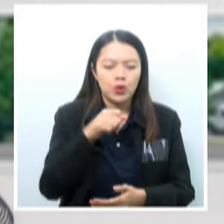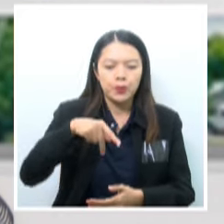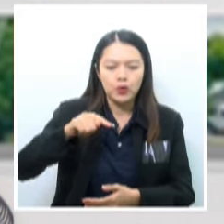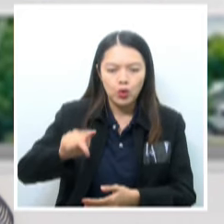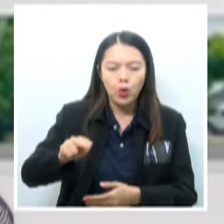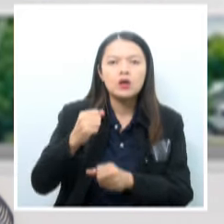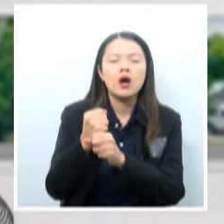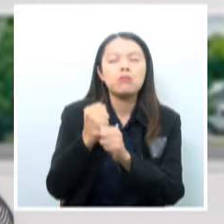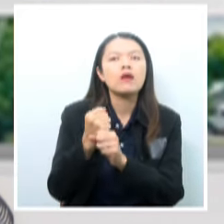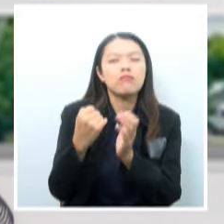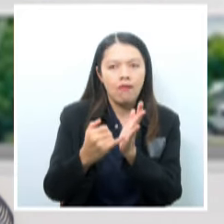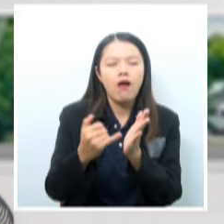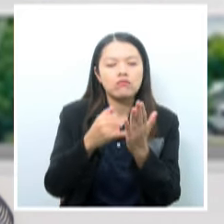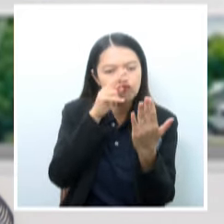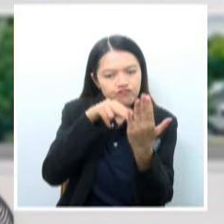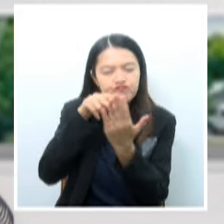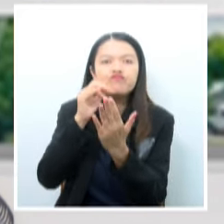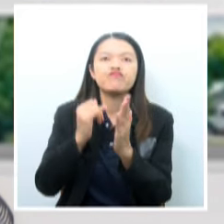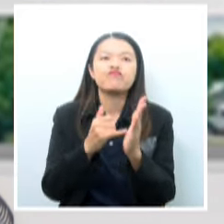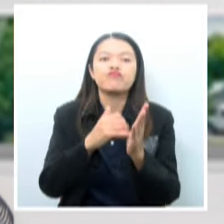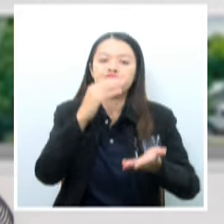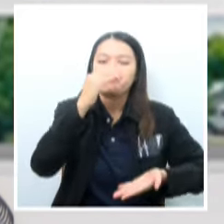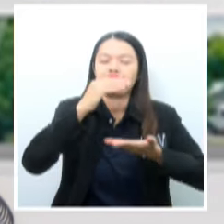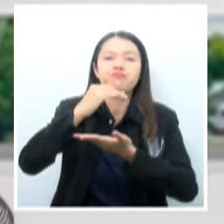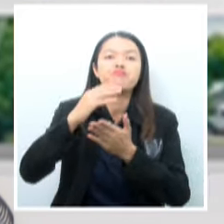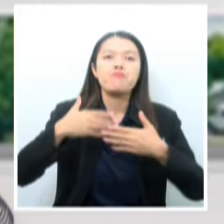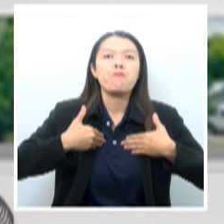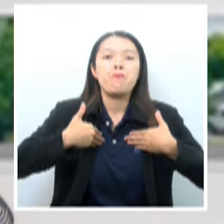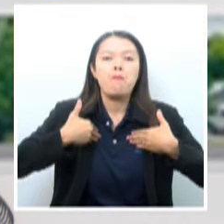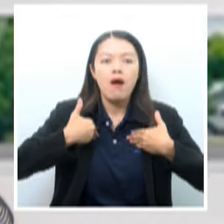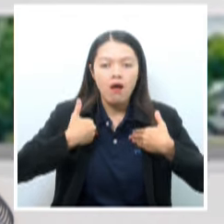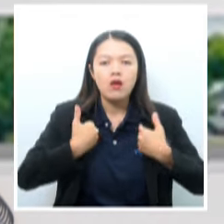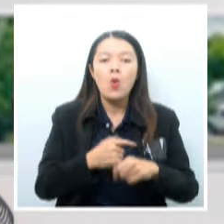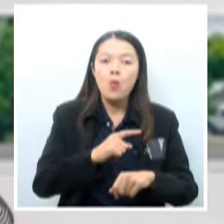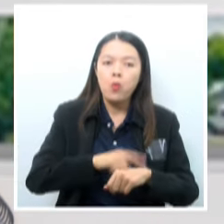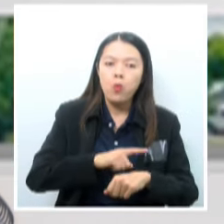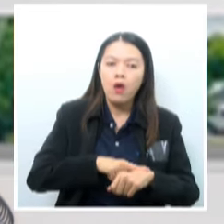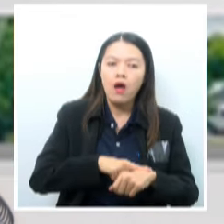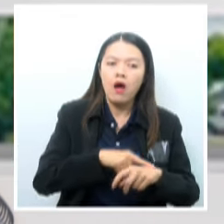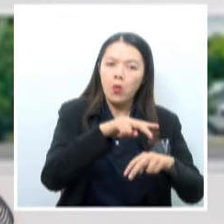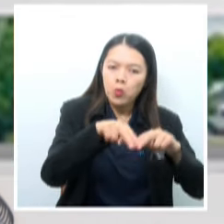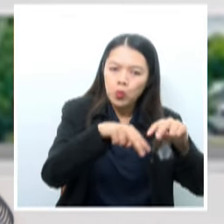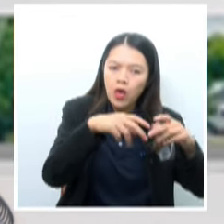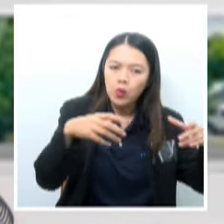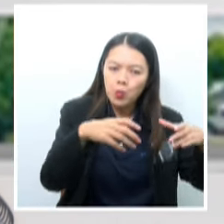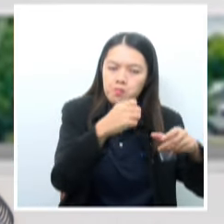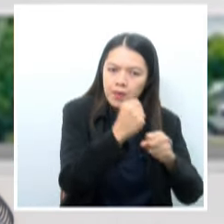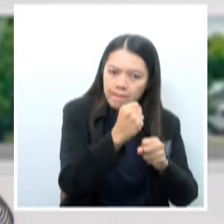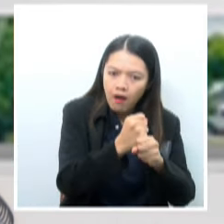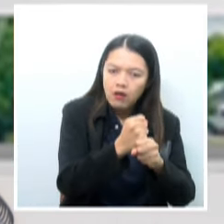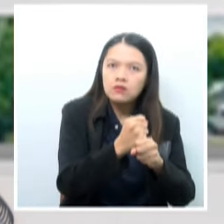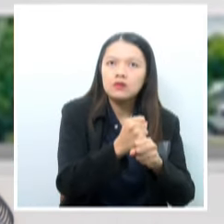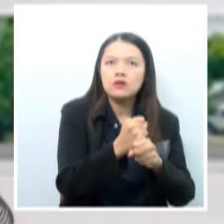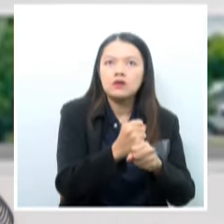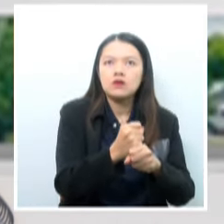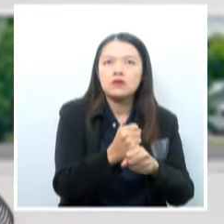ามารถทำงานได้ง่ายขึ้นนะครับมีการมีเวลาในการลงไปดูแลทีมงานข้างล่างเพื่อล